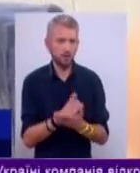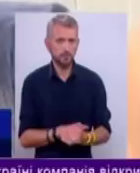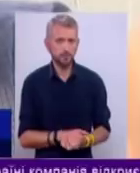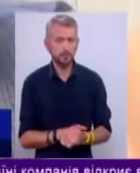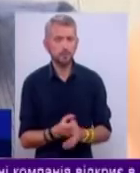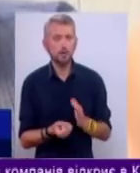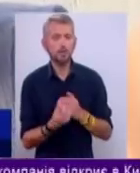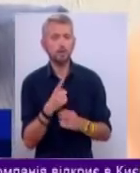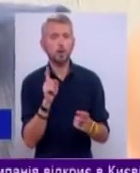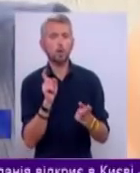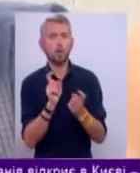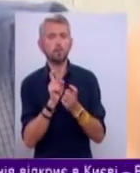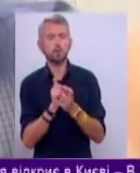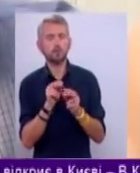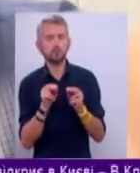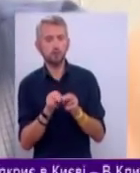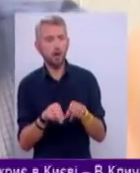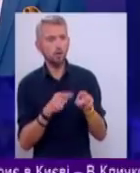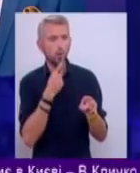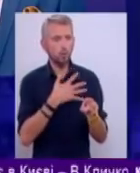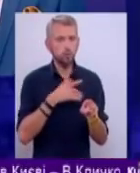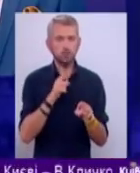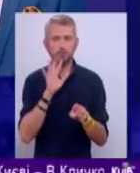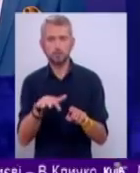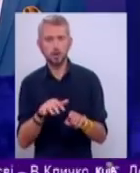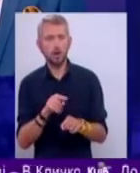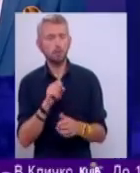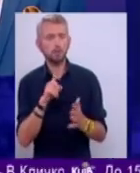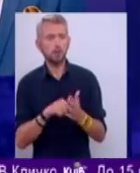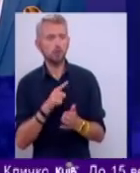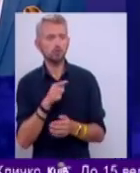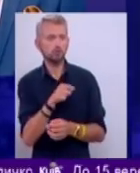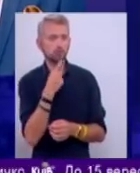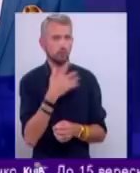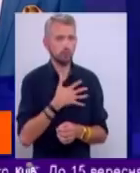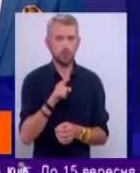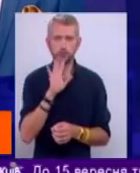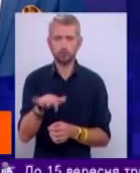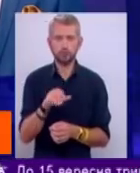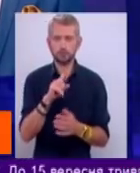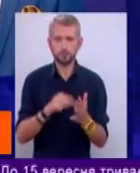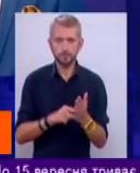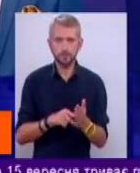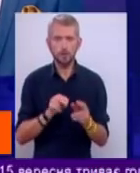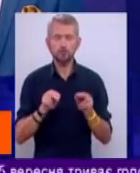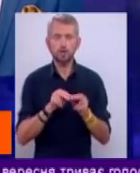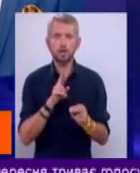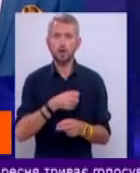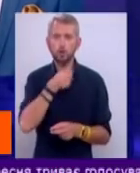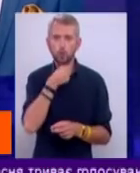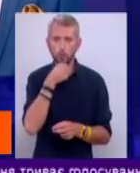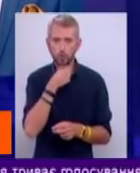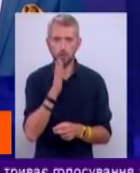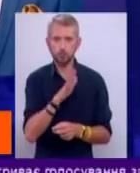Виник конфлікт з іншим, а оцю люблять чи цього люблять? Запитання, чому цього люблять, а цю не люблять? Значить, вчителі, як дорослі, будемо брати не